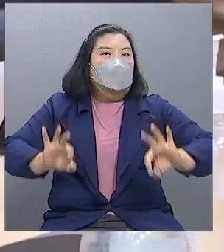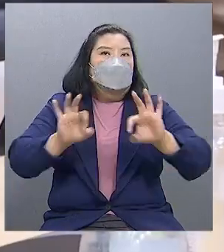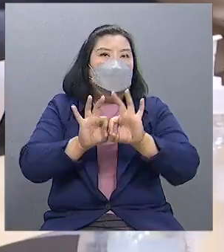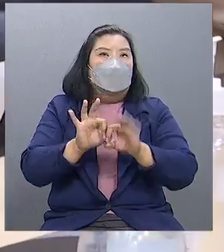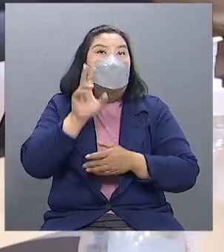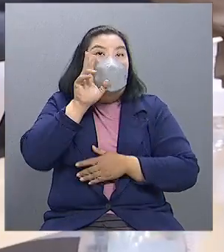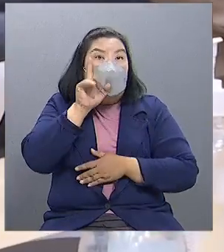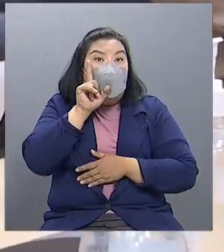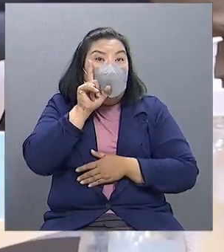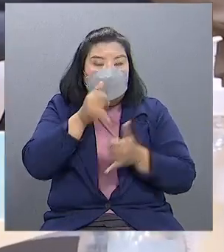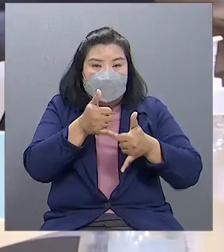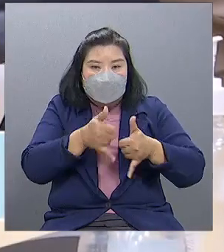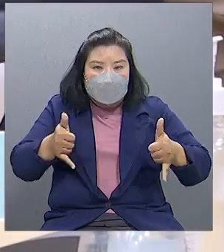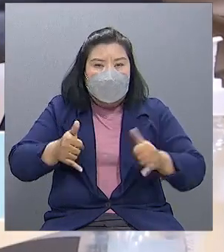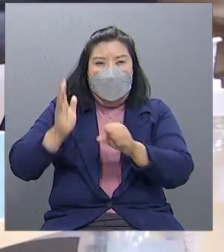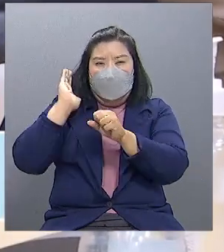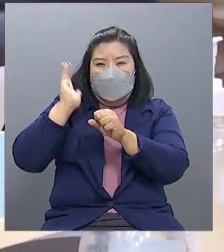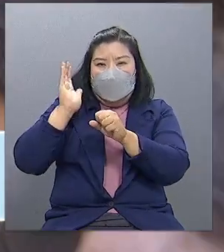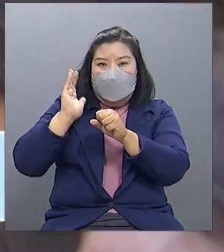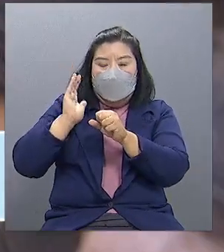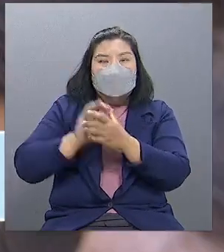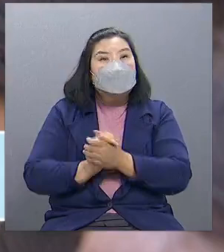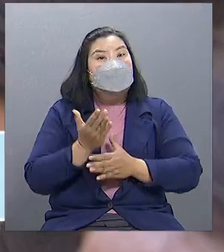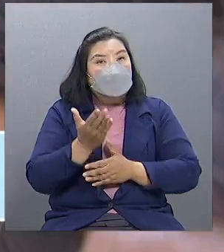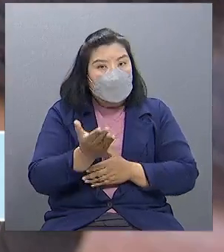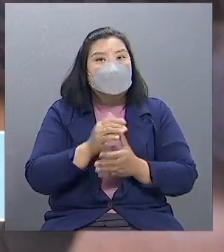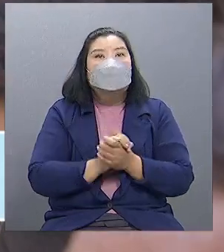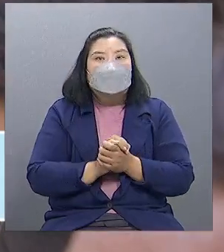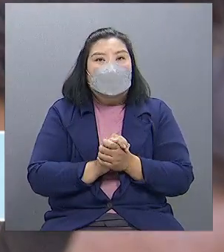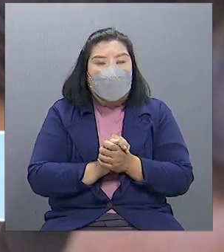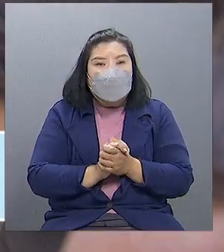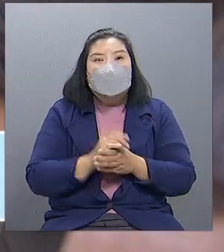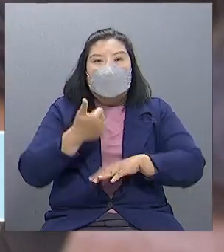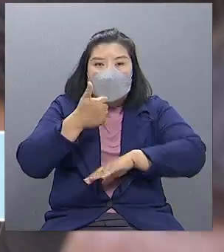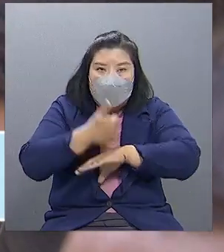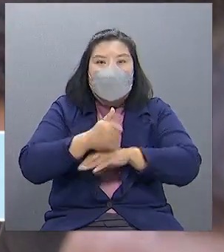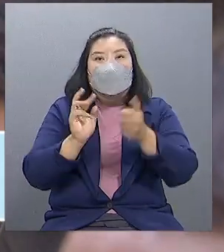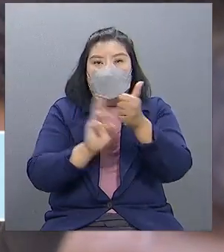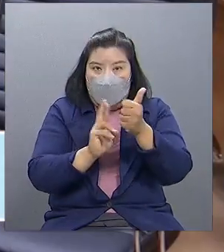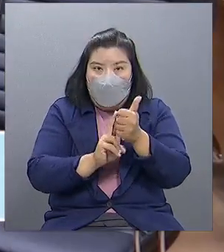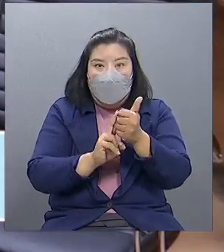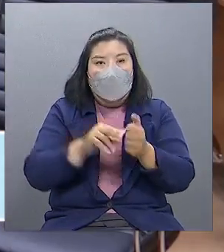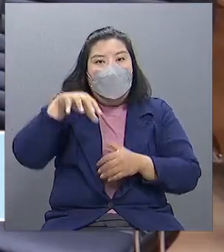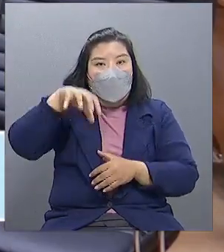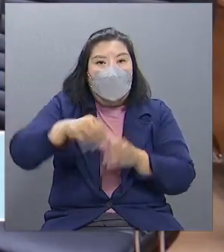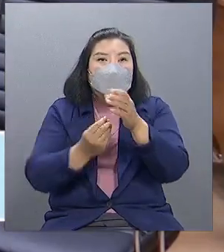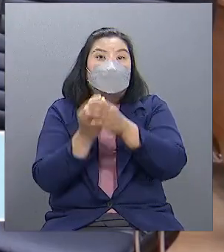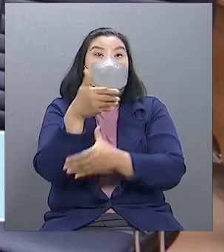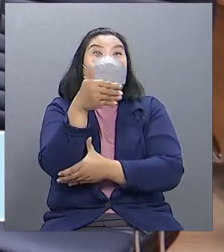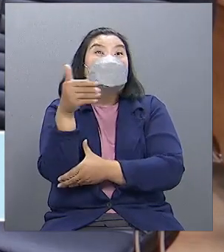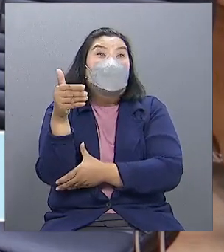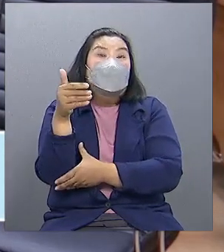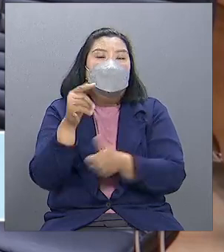วในสมหวงเรื่องนี้ วัตติใสรองอทิปดีและโศกกรุอุยญาแงชตอธิี่บูรณ